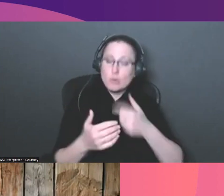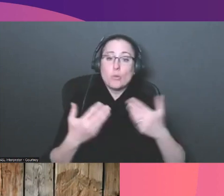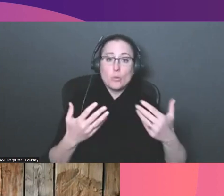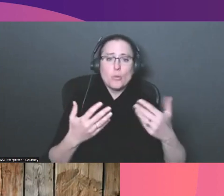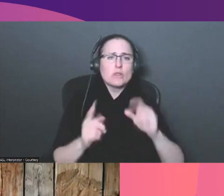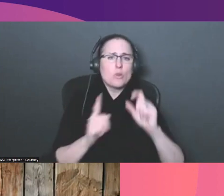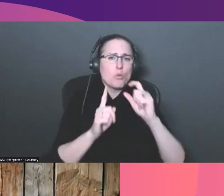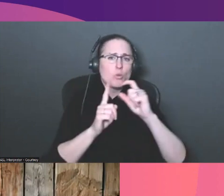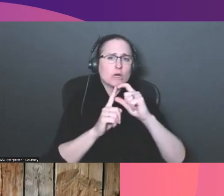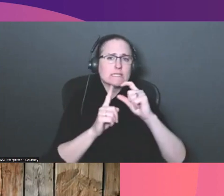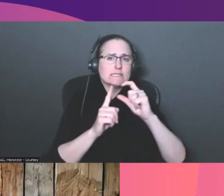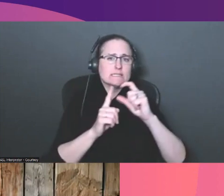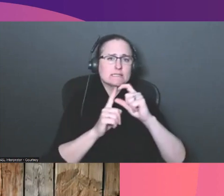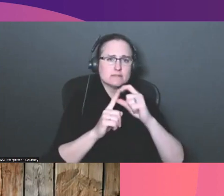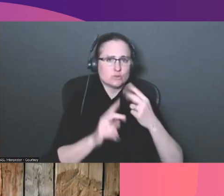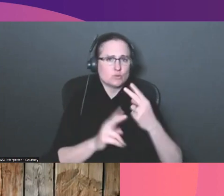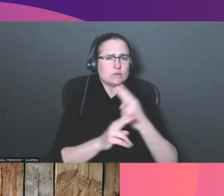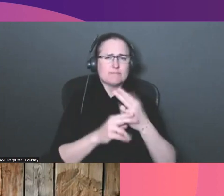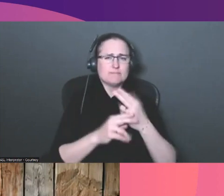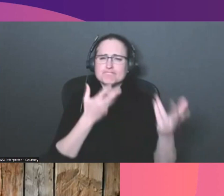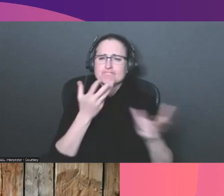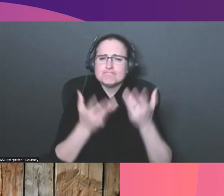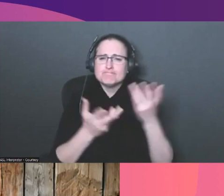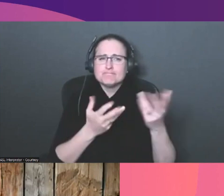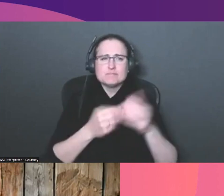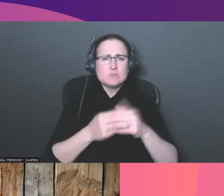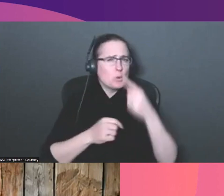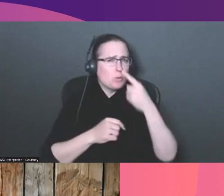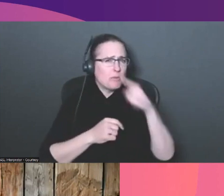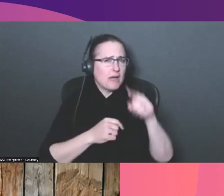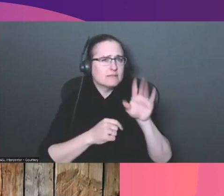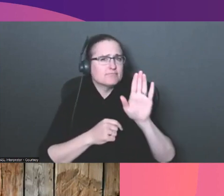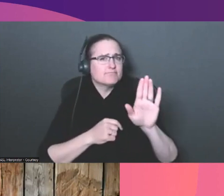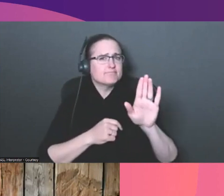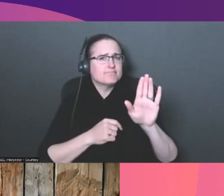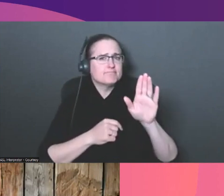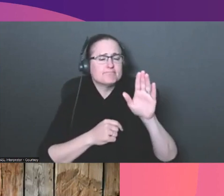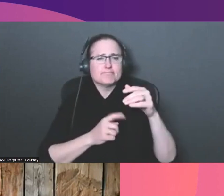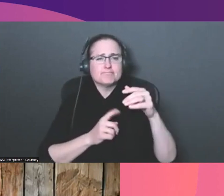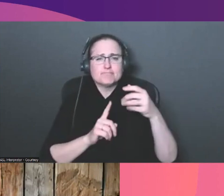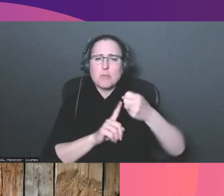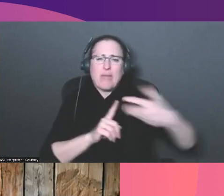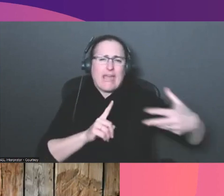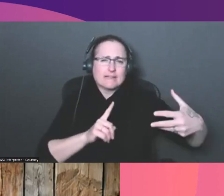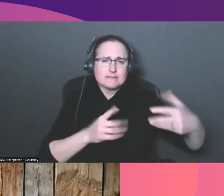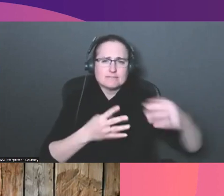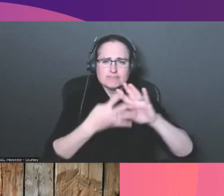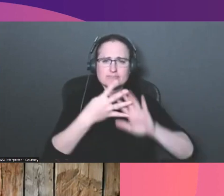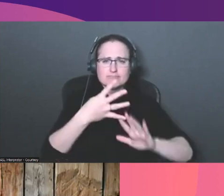traumatismes? Donc, parlons aussi peut-être du libellé, des mots utilisés.